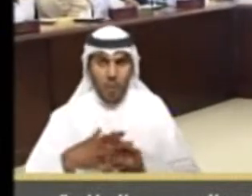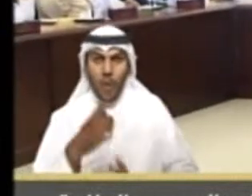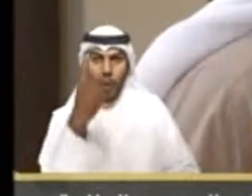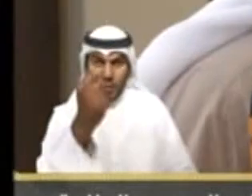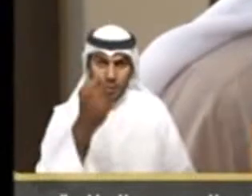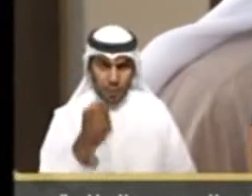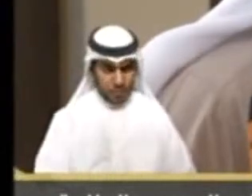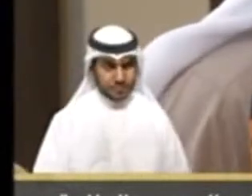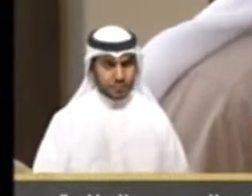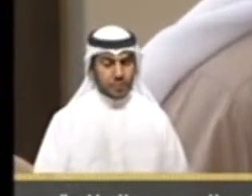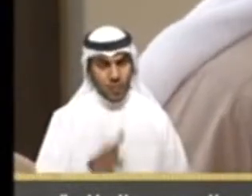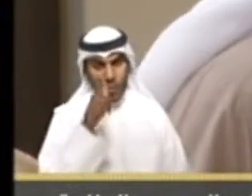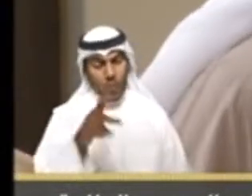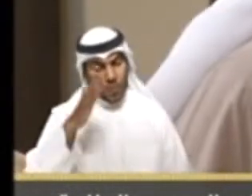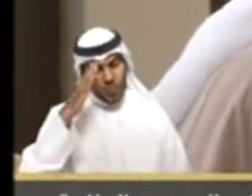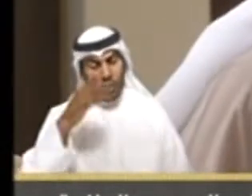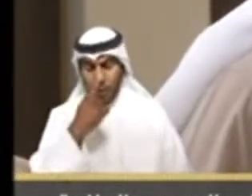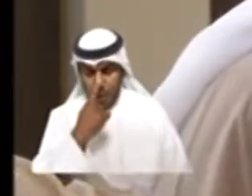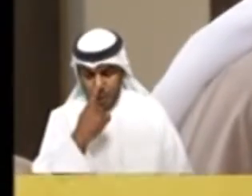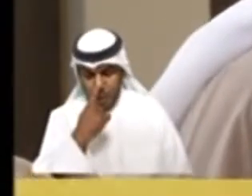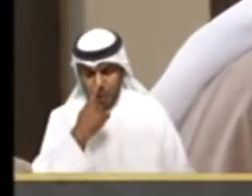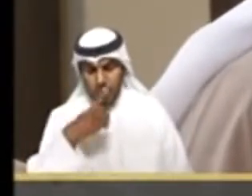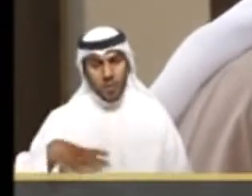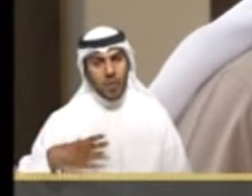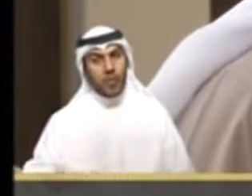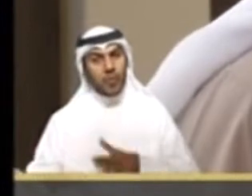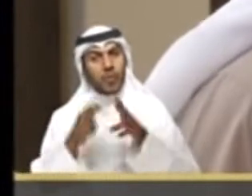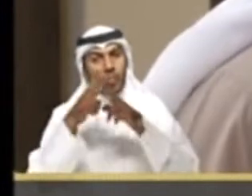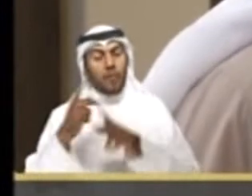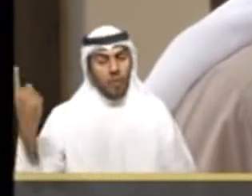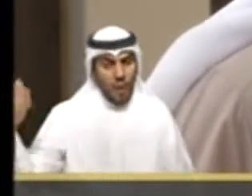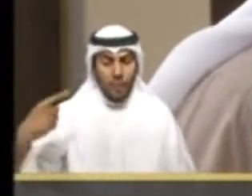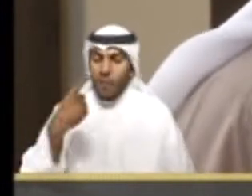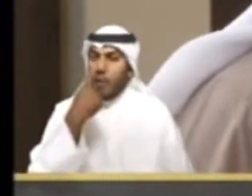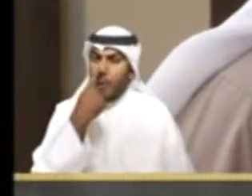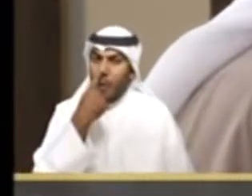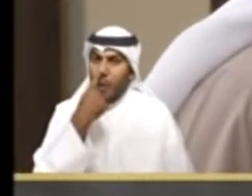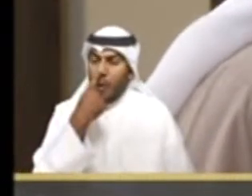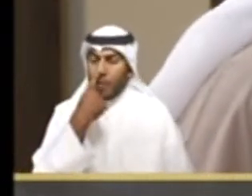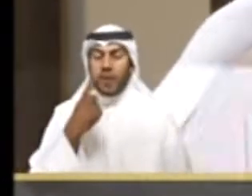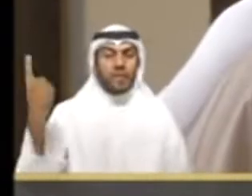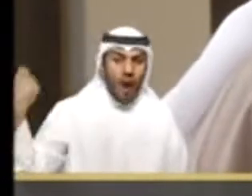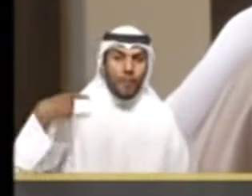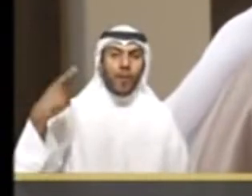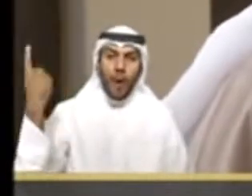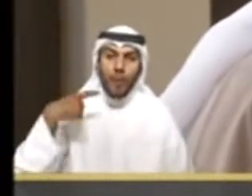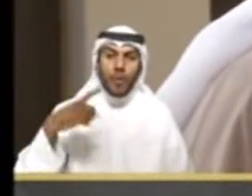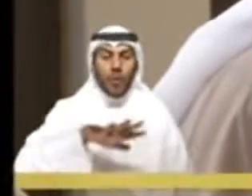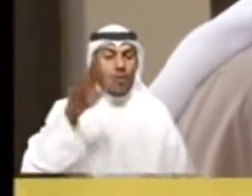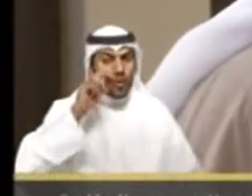نقول لسمو الأمير السمع والطاعة، وتوجيهاتك ورسالتك أوامر على كل